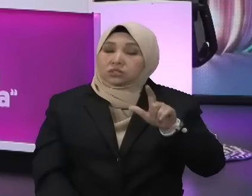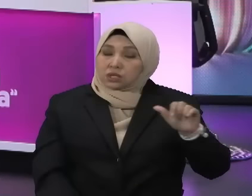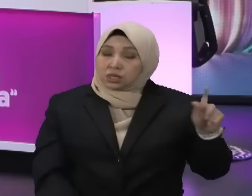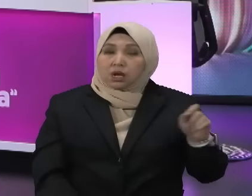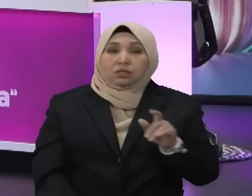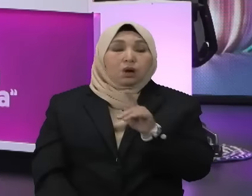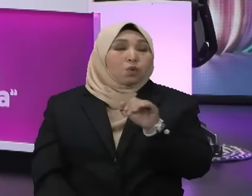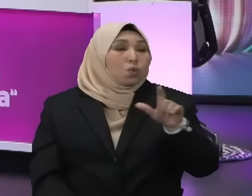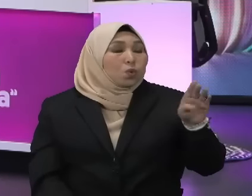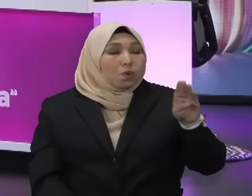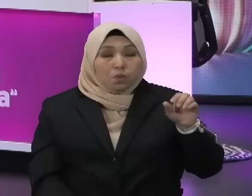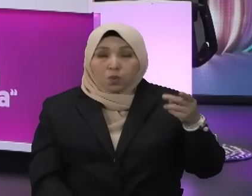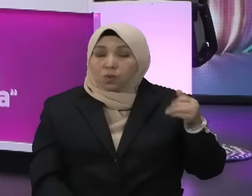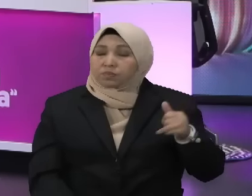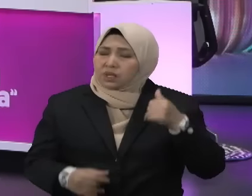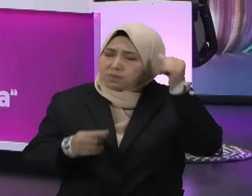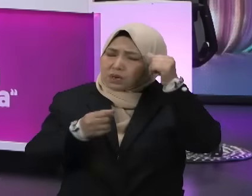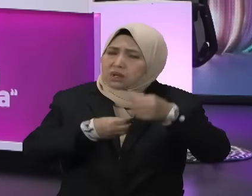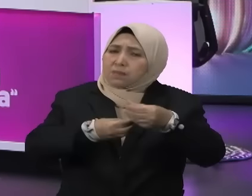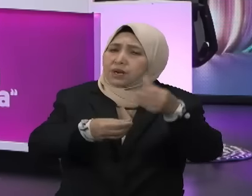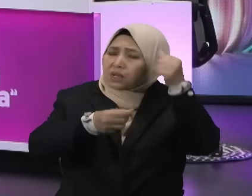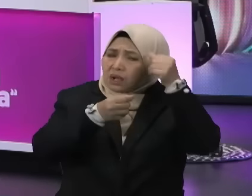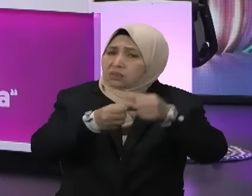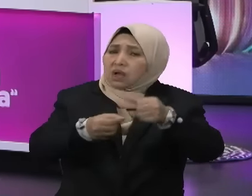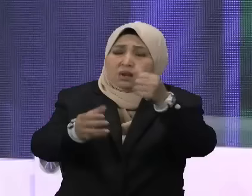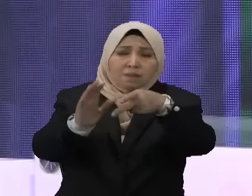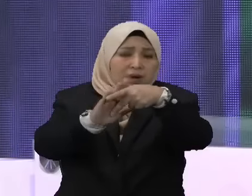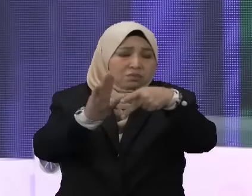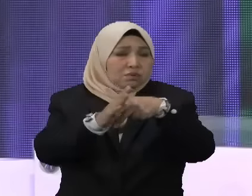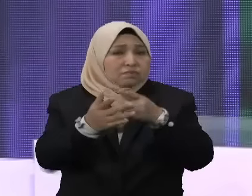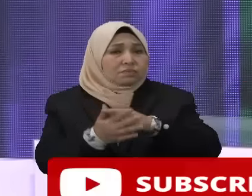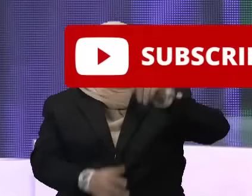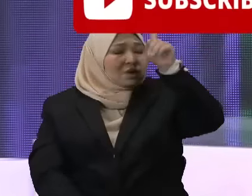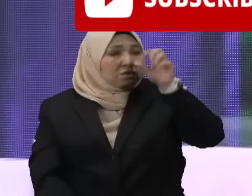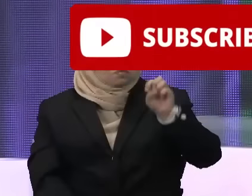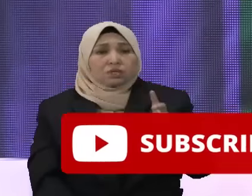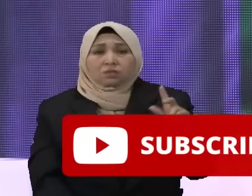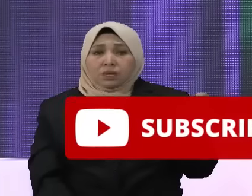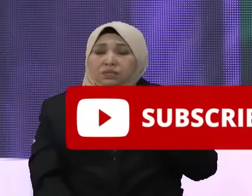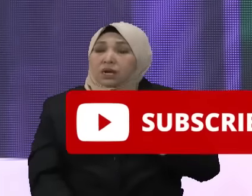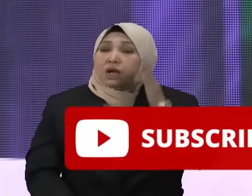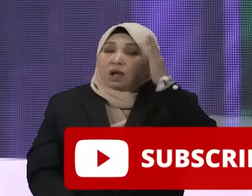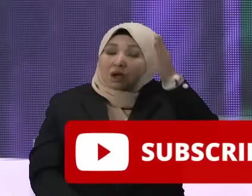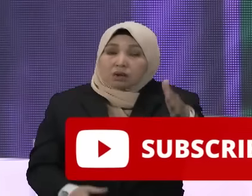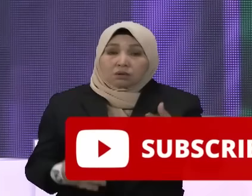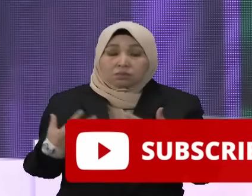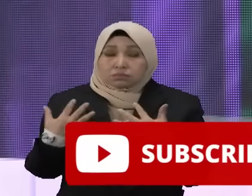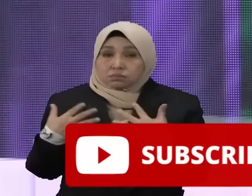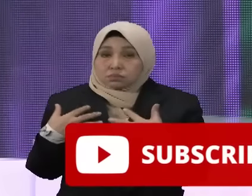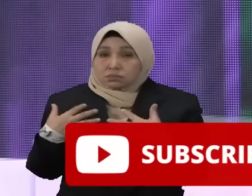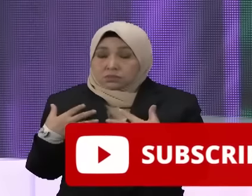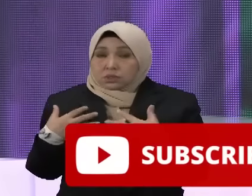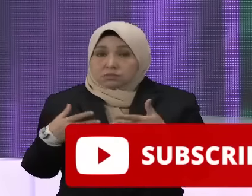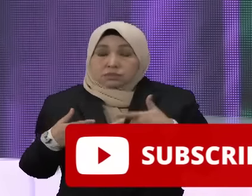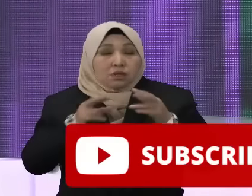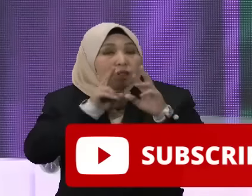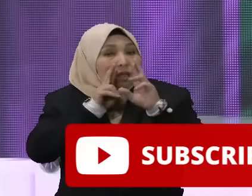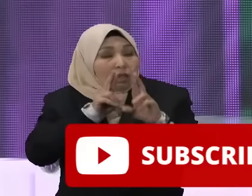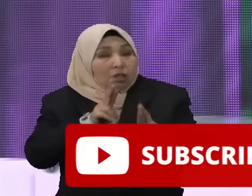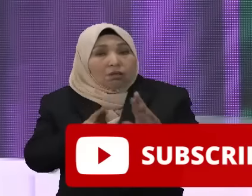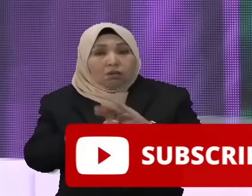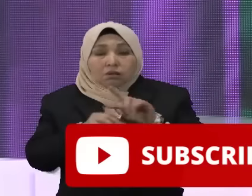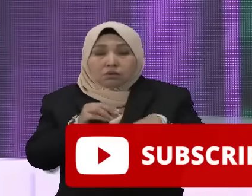apabila diingatkan, diberikan peringatan, peraturan daripada Allah Subhanahu Wa Taala, akan gemetar, Ustaz, ya, akan ada respon kepada